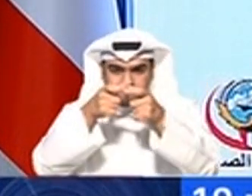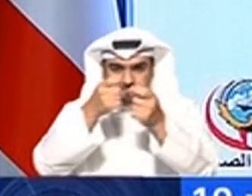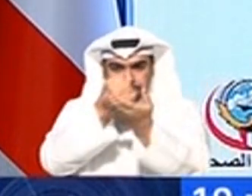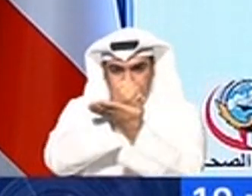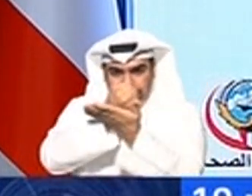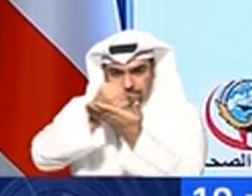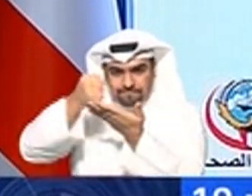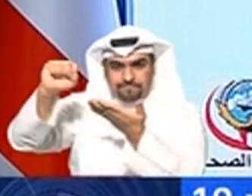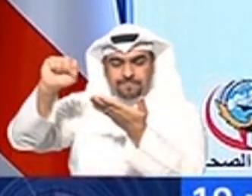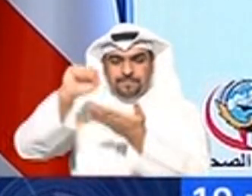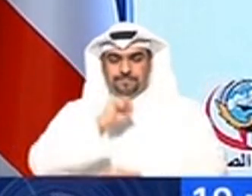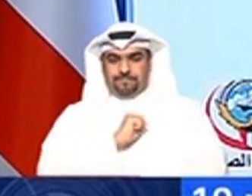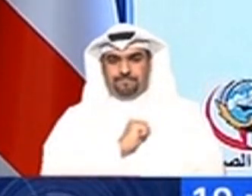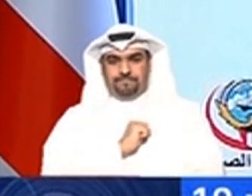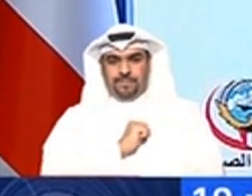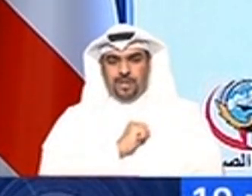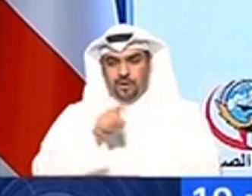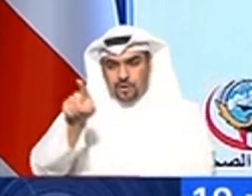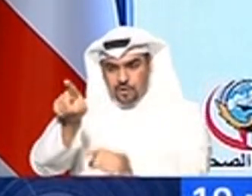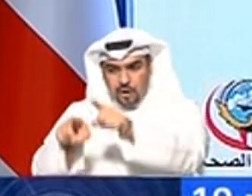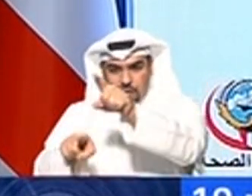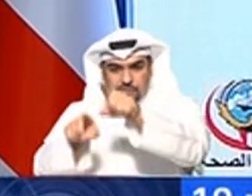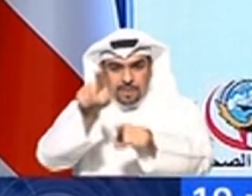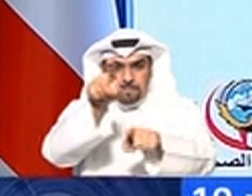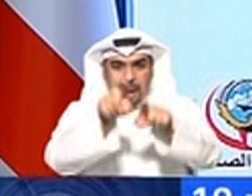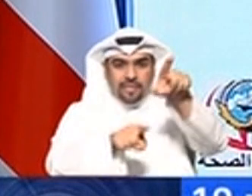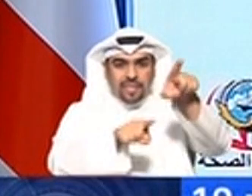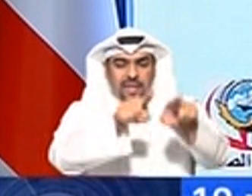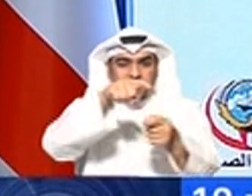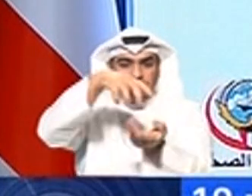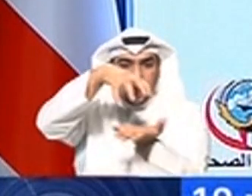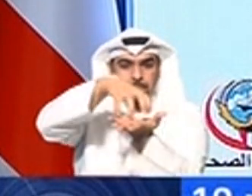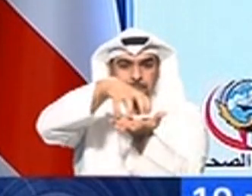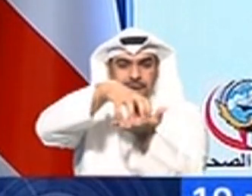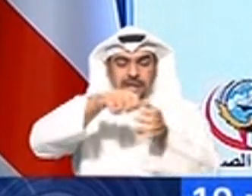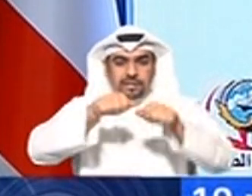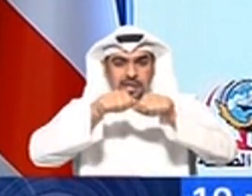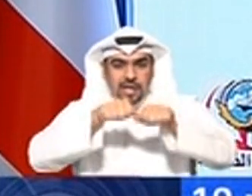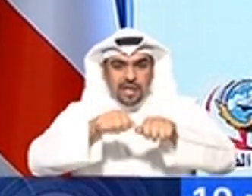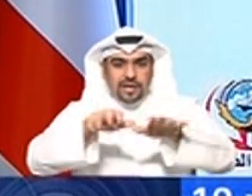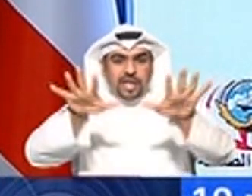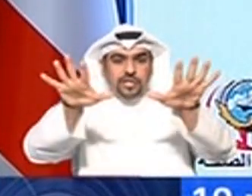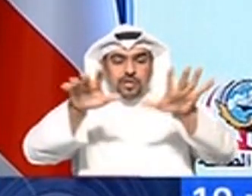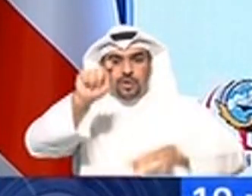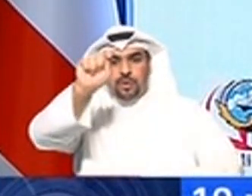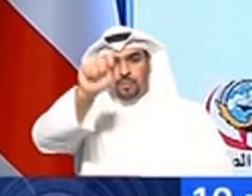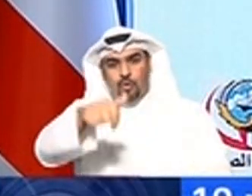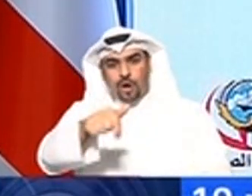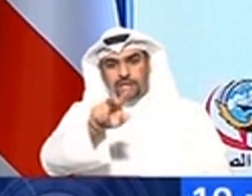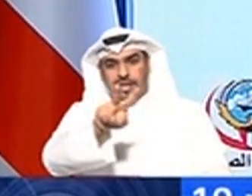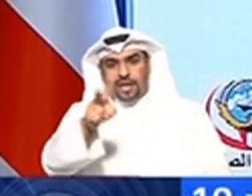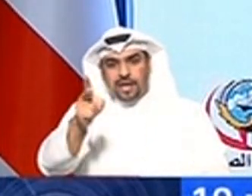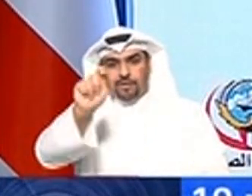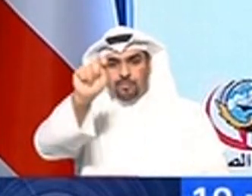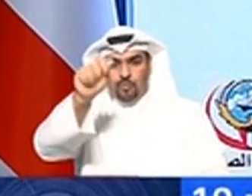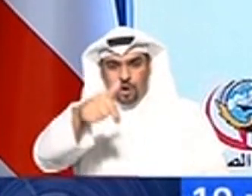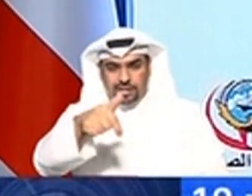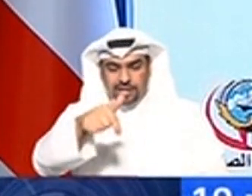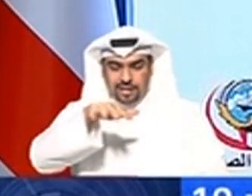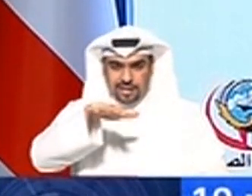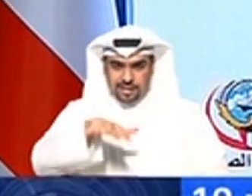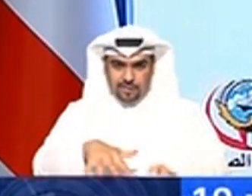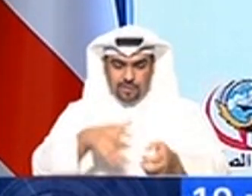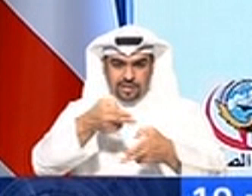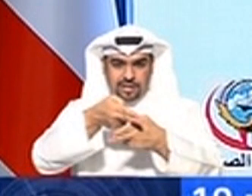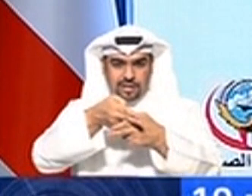وانتشاره في بعض المناطق وبين المواطنين والمقيمين في دولة